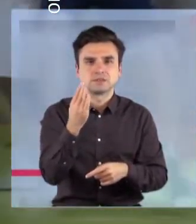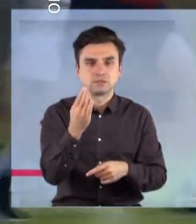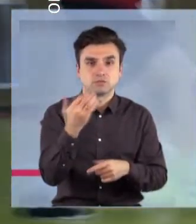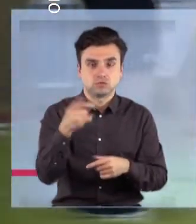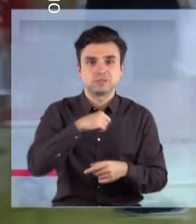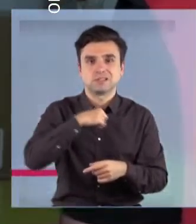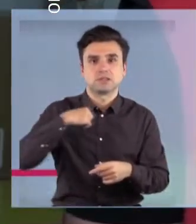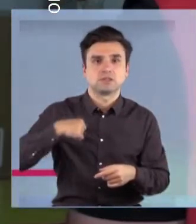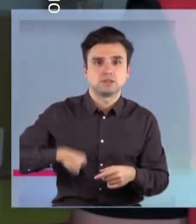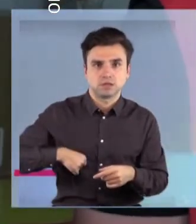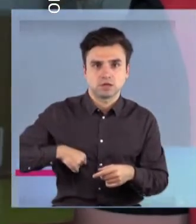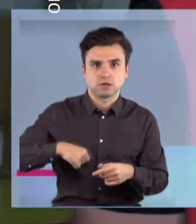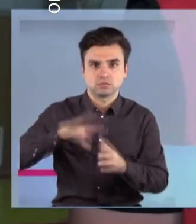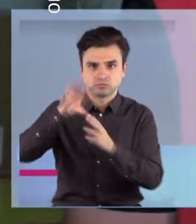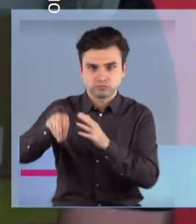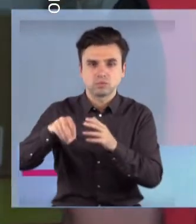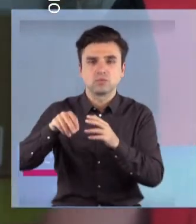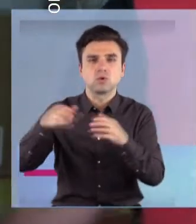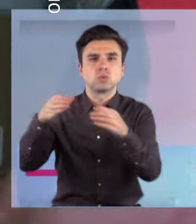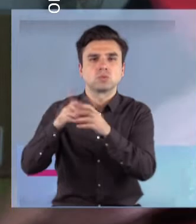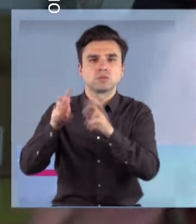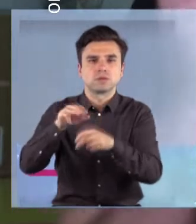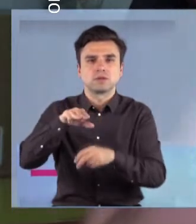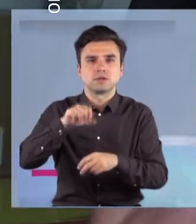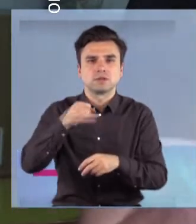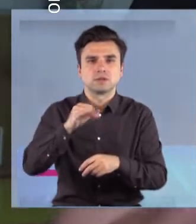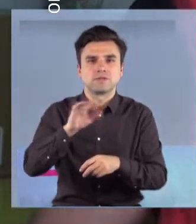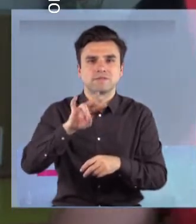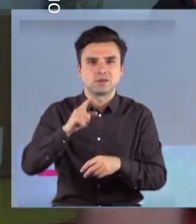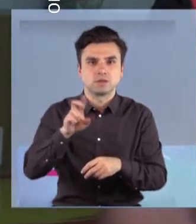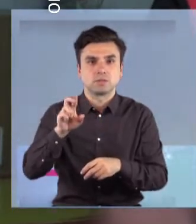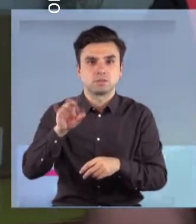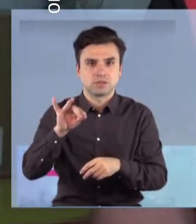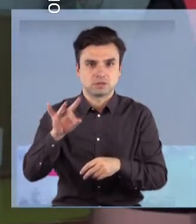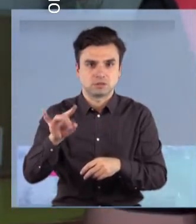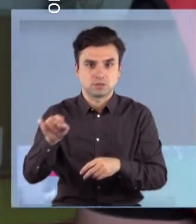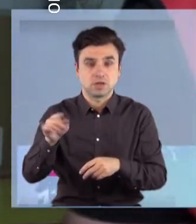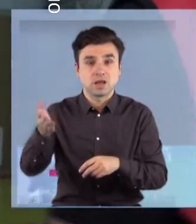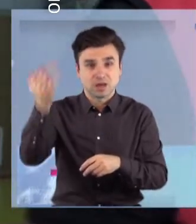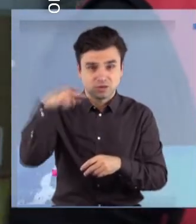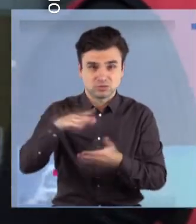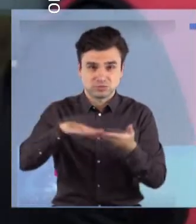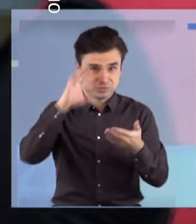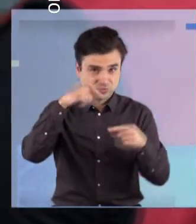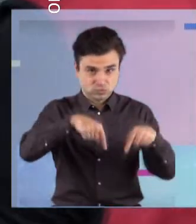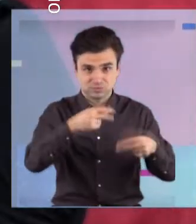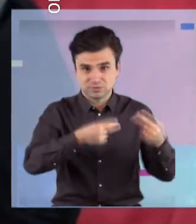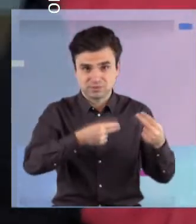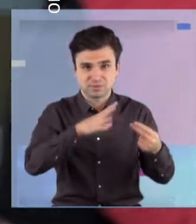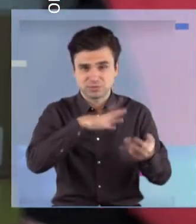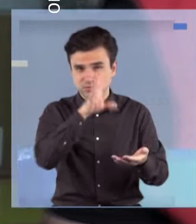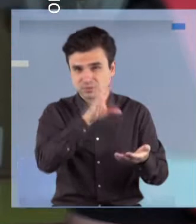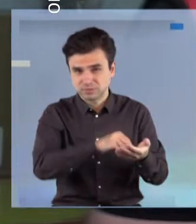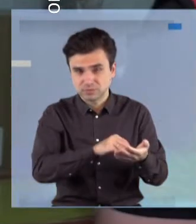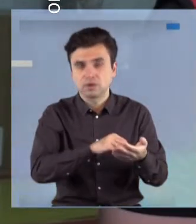поділитись закордонним досвідом. Я з Кривого Рога, я люблю свій город, я сюди люблю приїжджати. Но сейчас я нахожусь в команде, здесь